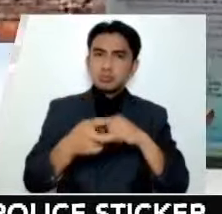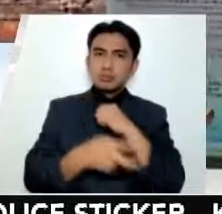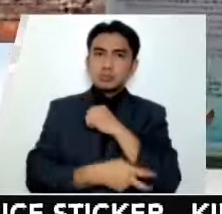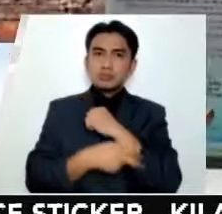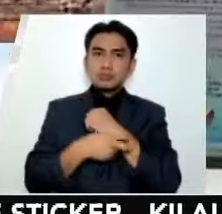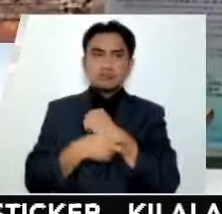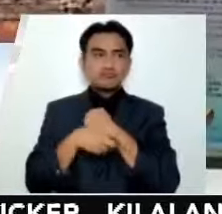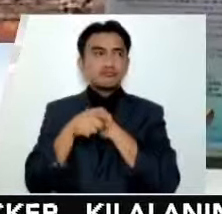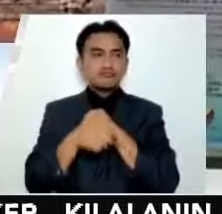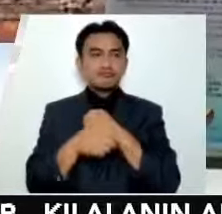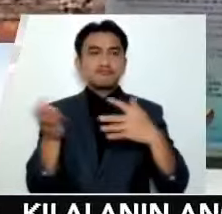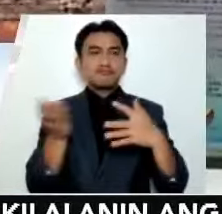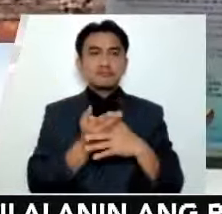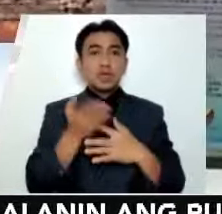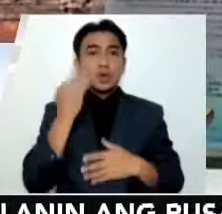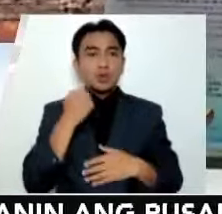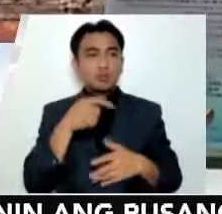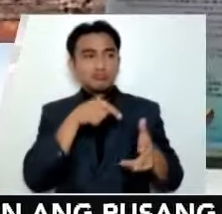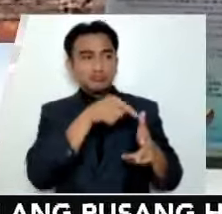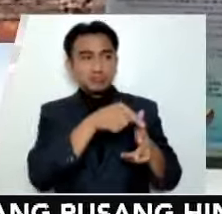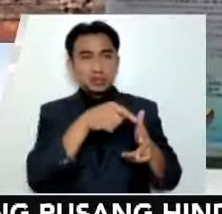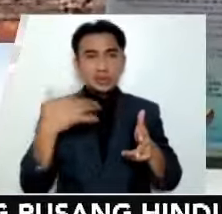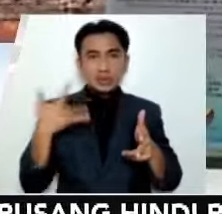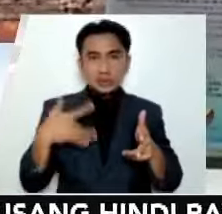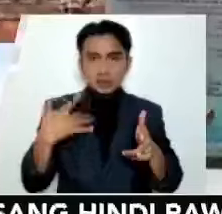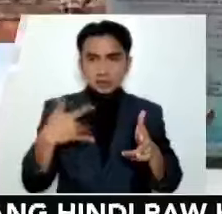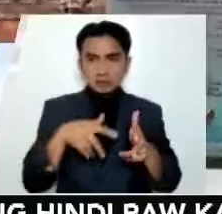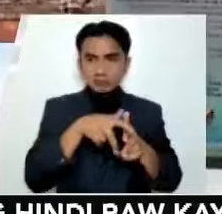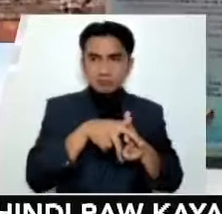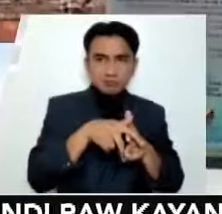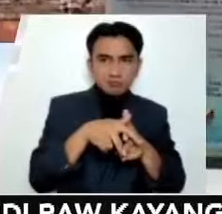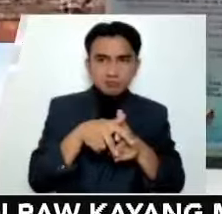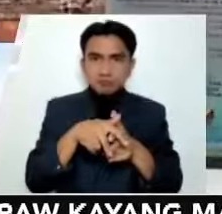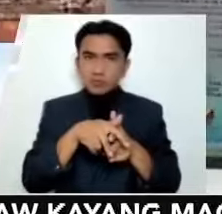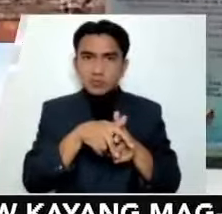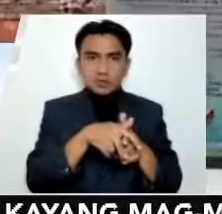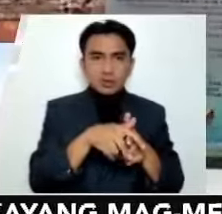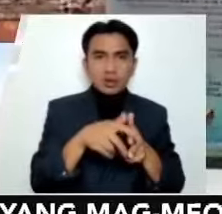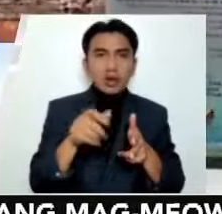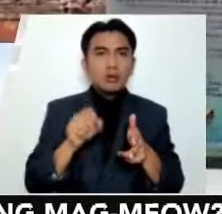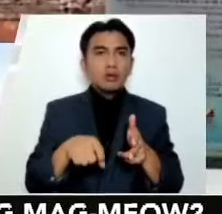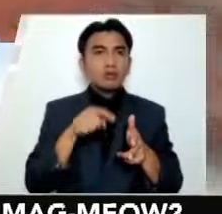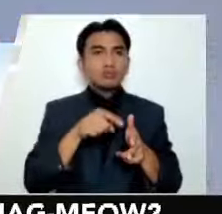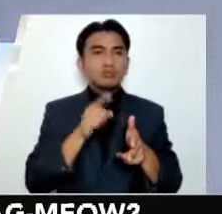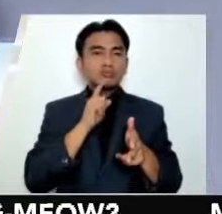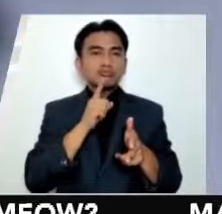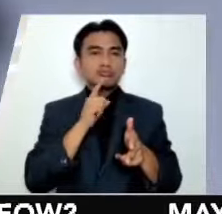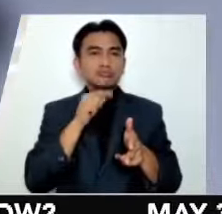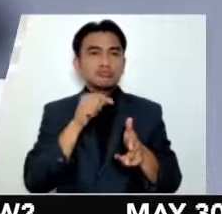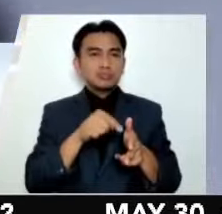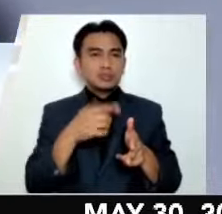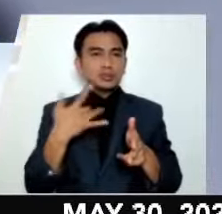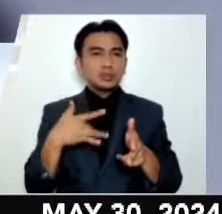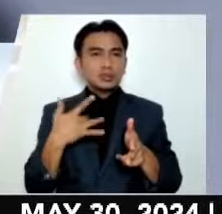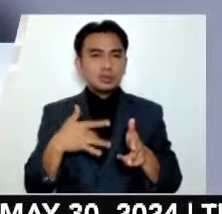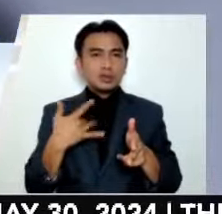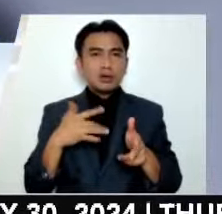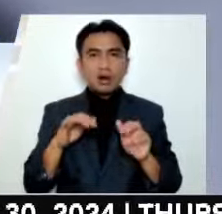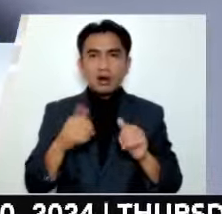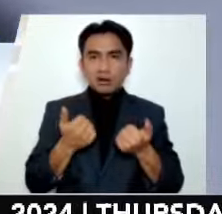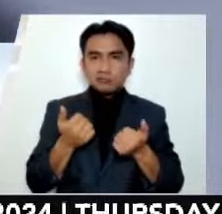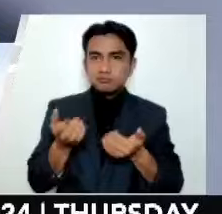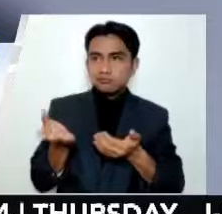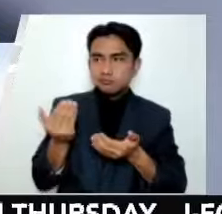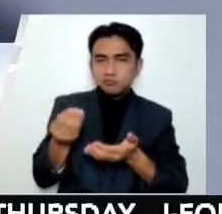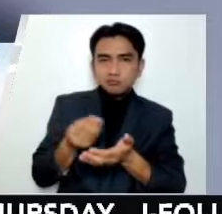Dahil itong kanyang scheme na ginagawa, maring ito talaga, ito yung kanyang modus. Sa pahayag ng MOVED, sinabi